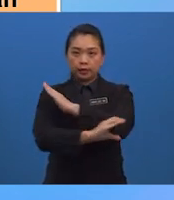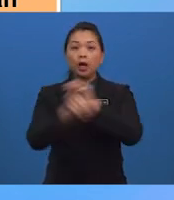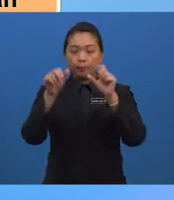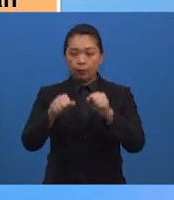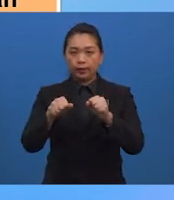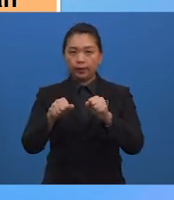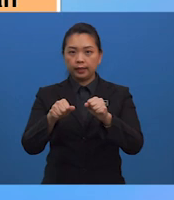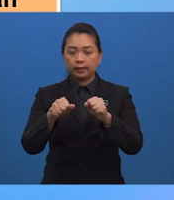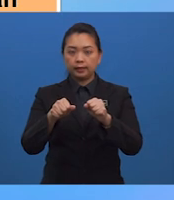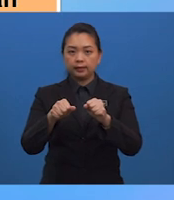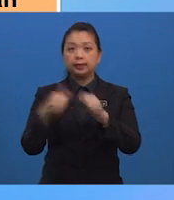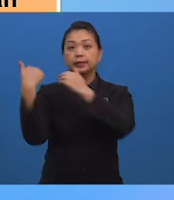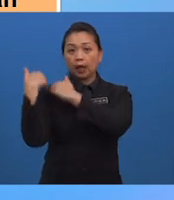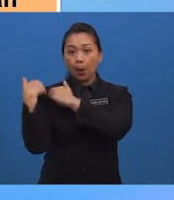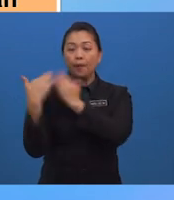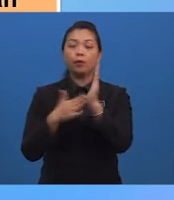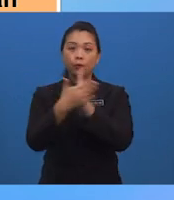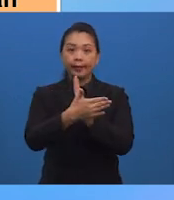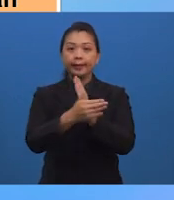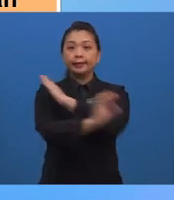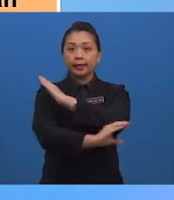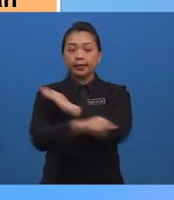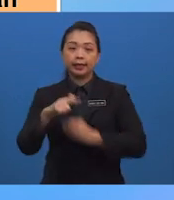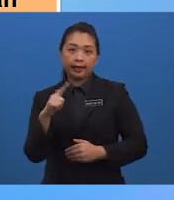lain. Di samping itu,